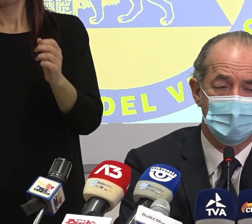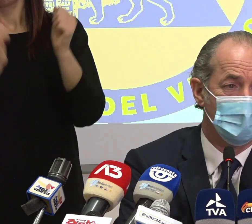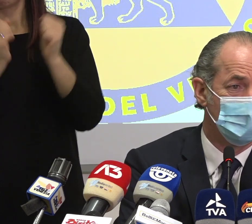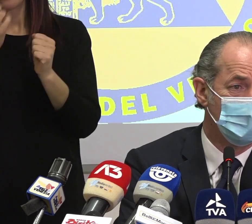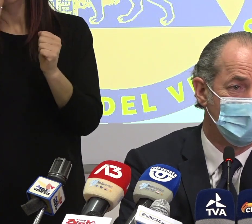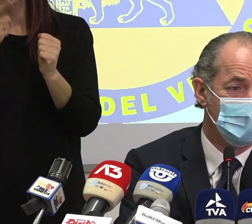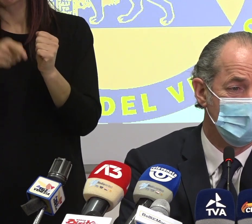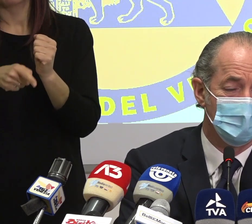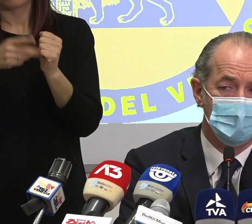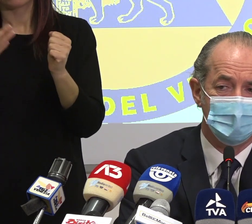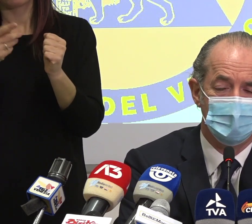l'asporto come fanno i ristoranti